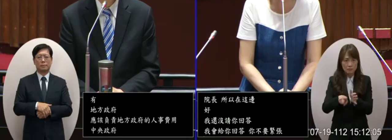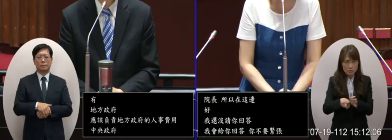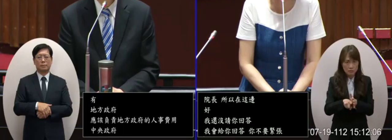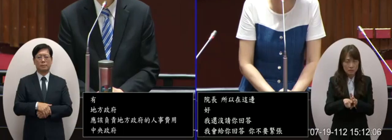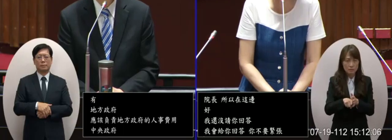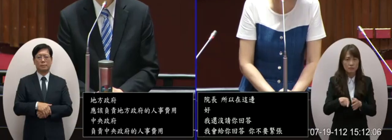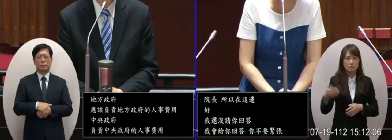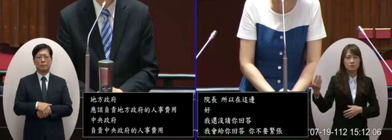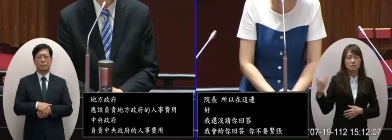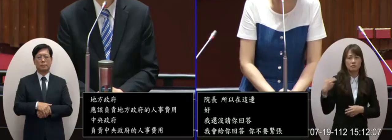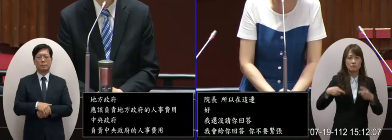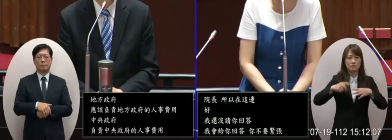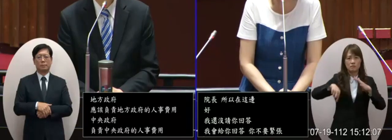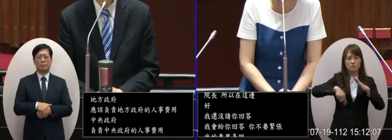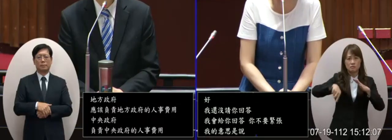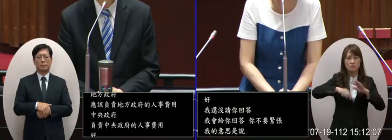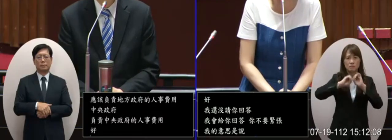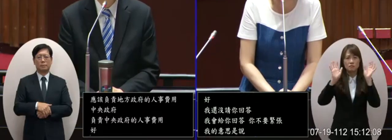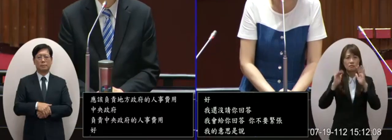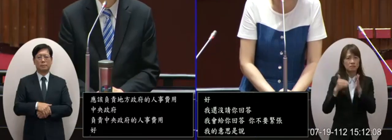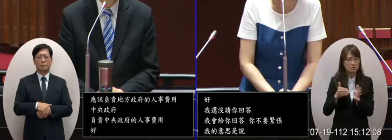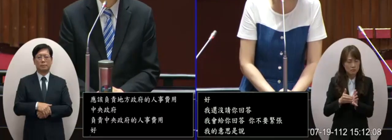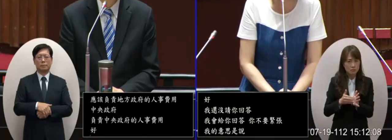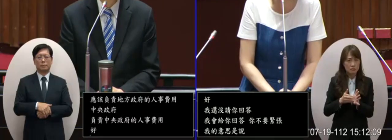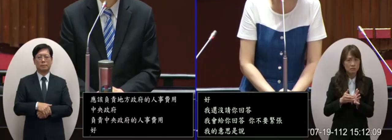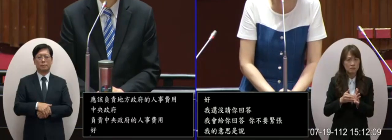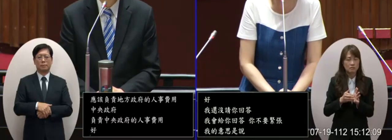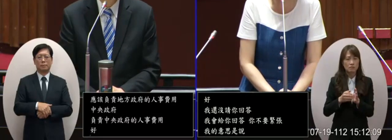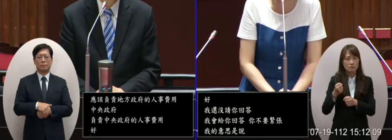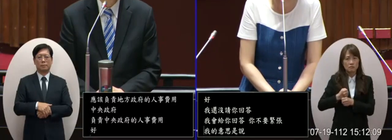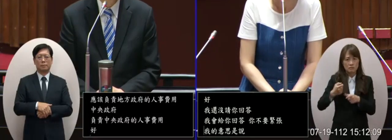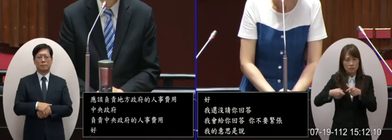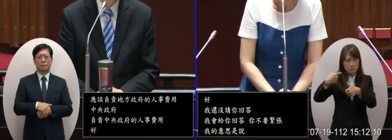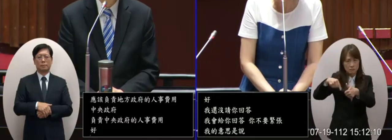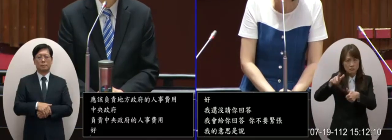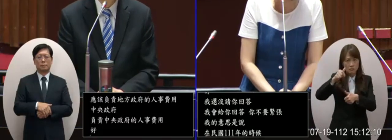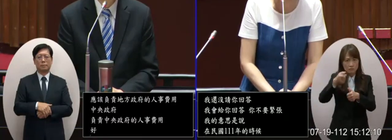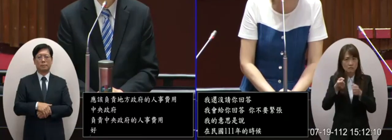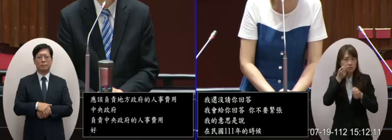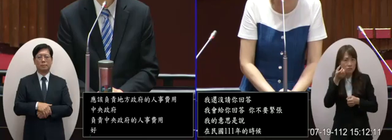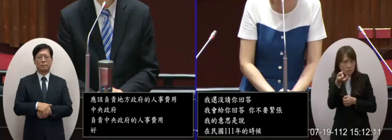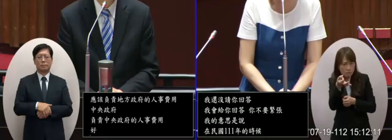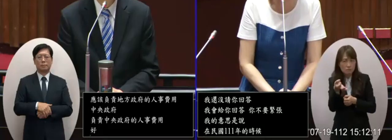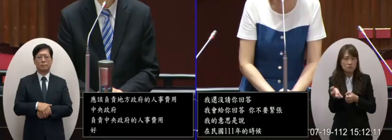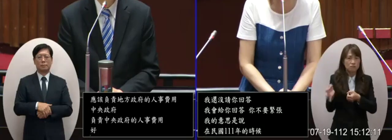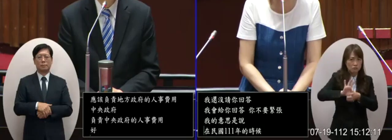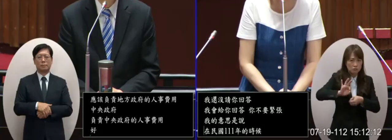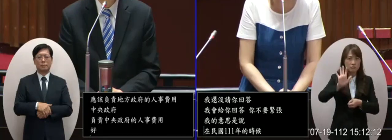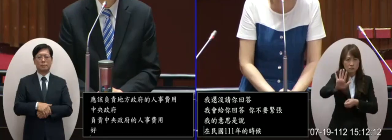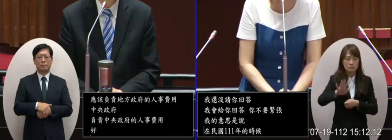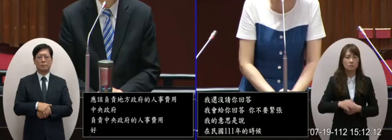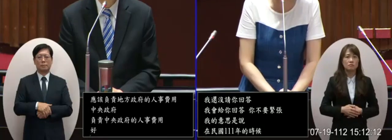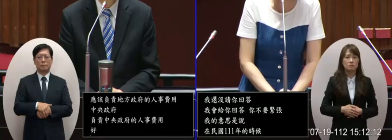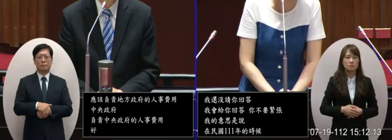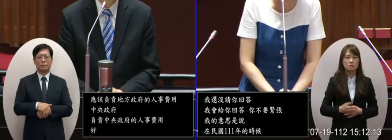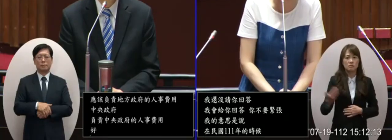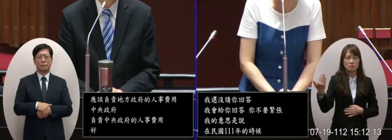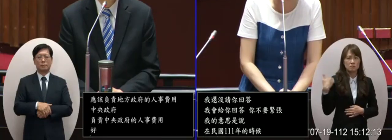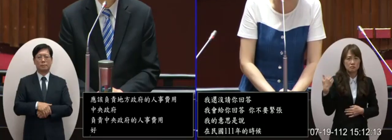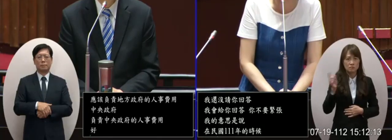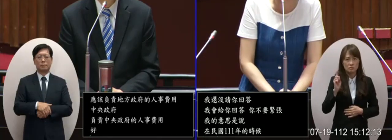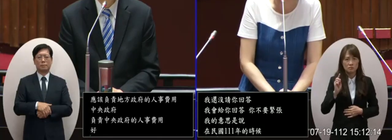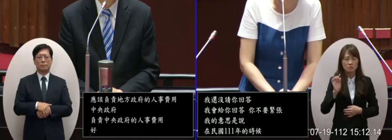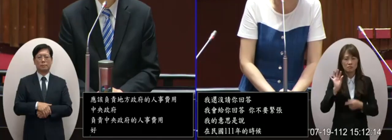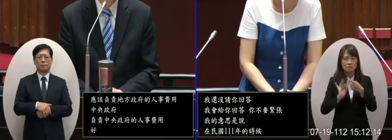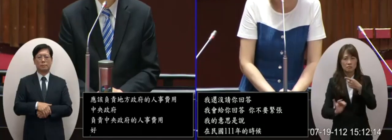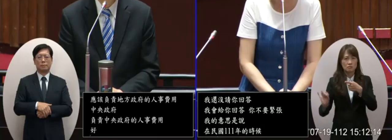这个行政院也宣布了要调高这个军公教调薪，当时是给予中地方全额的